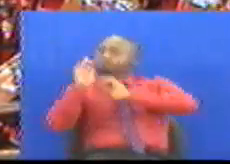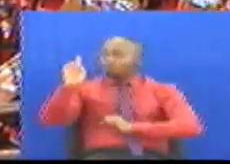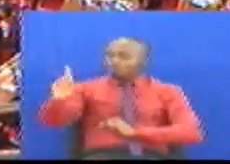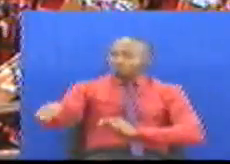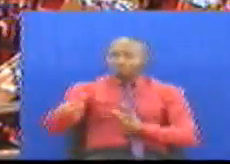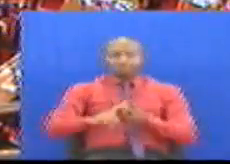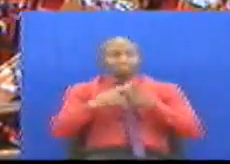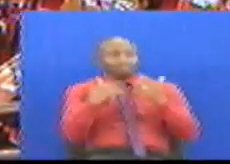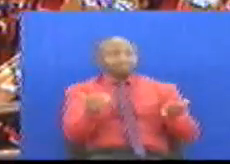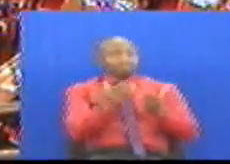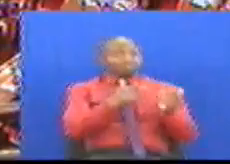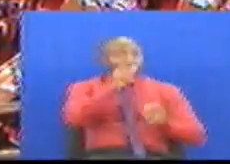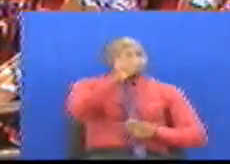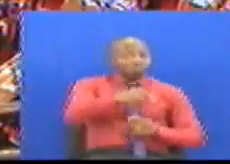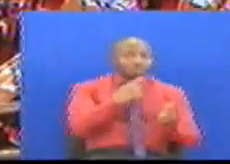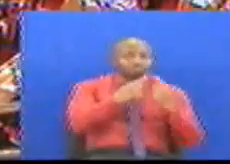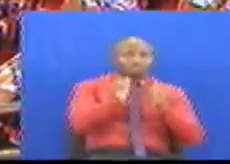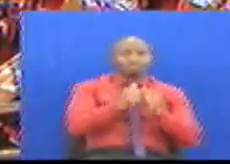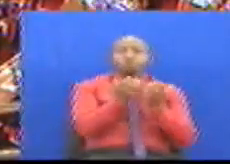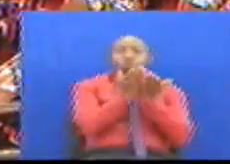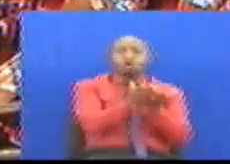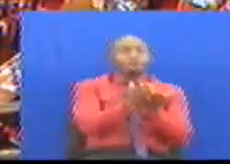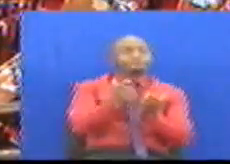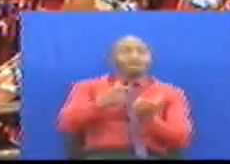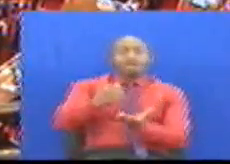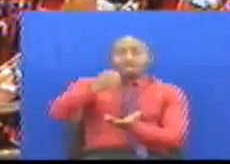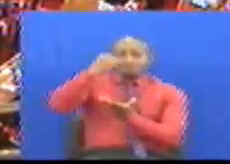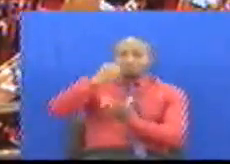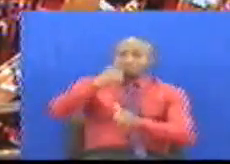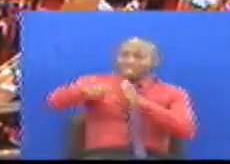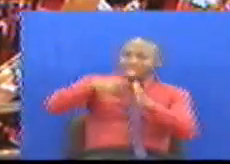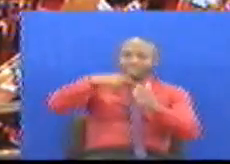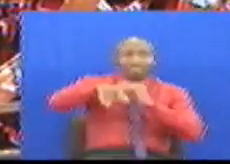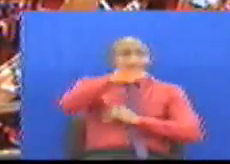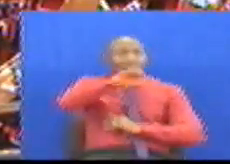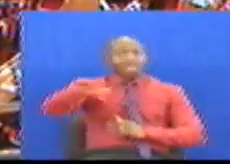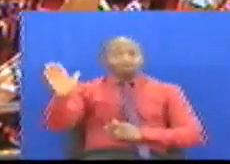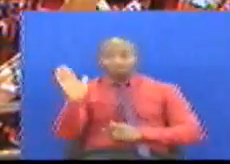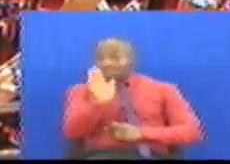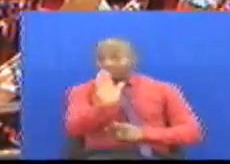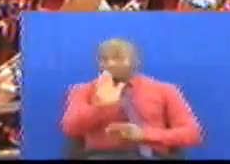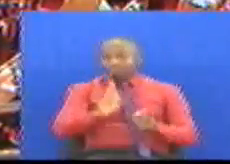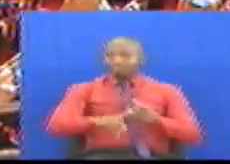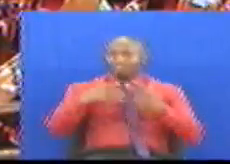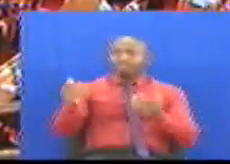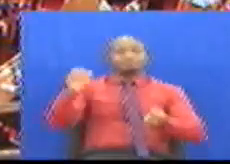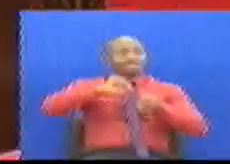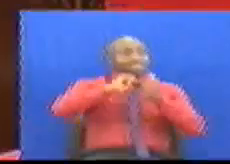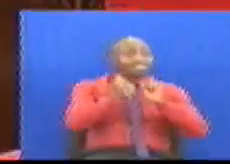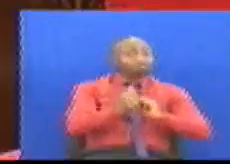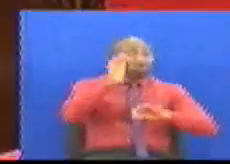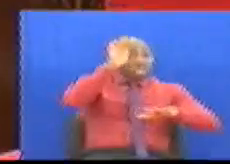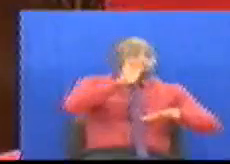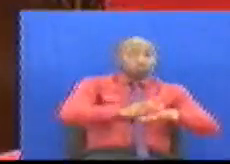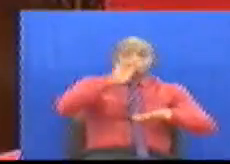Wako watu wako humu wanazungumza mambo ya kuomba budget, wa kuomba miradi katika maeneo yao. Matatizo yanayogusa